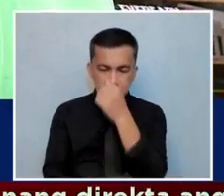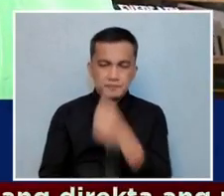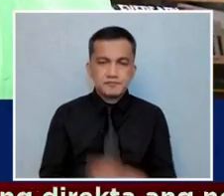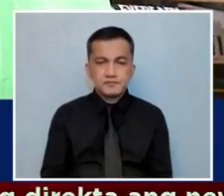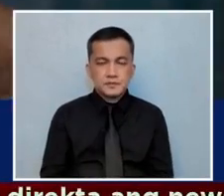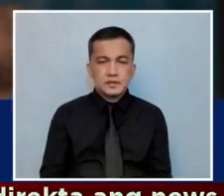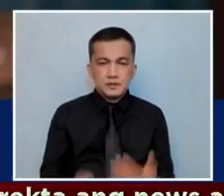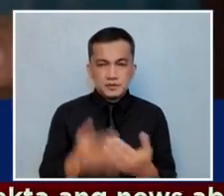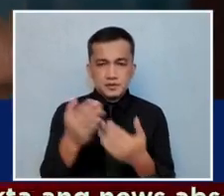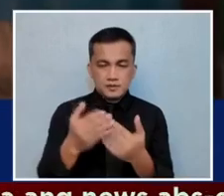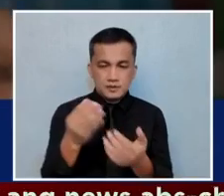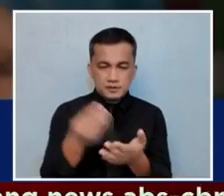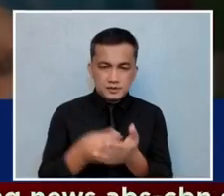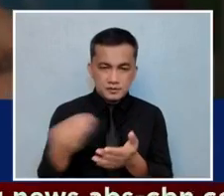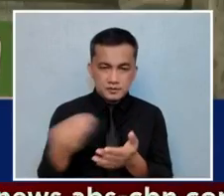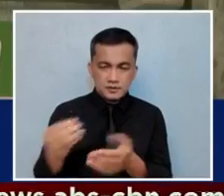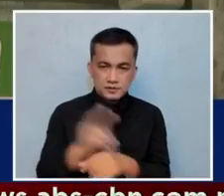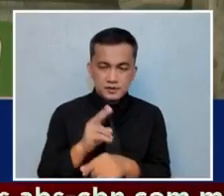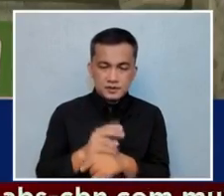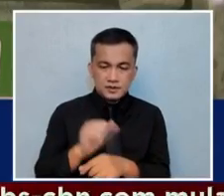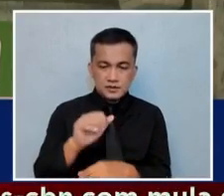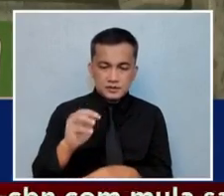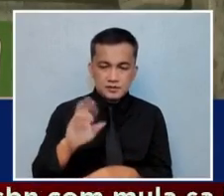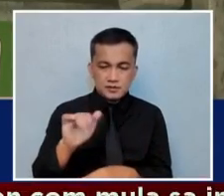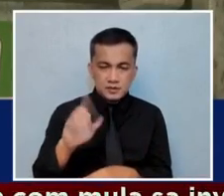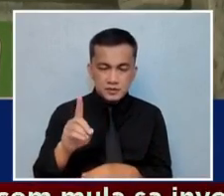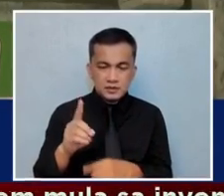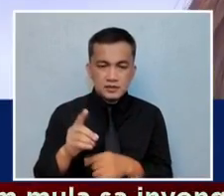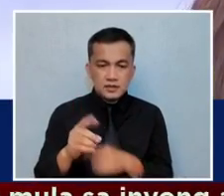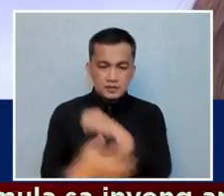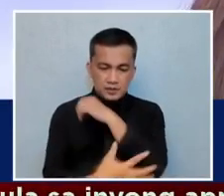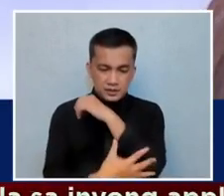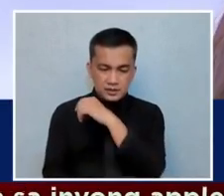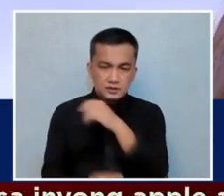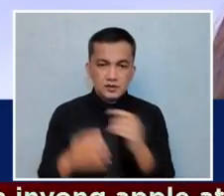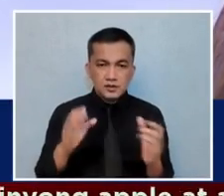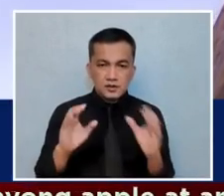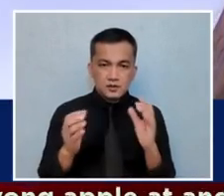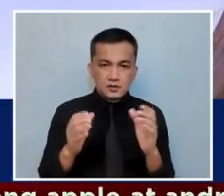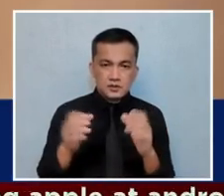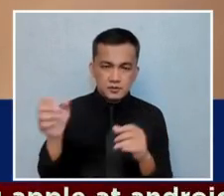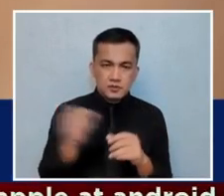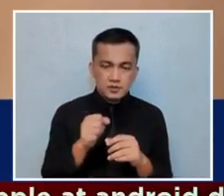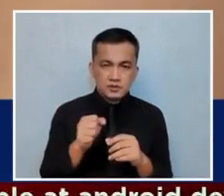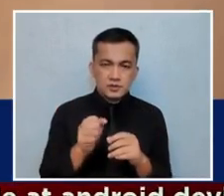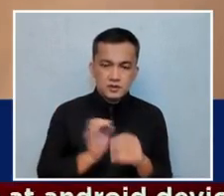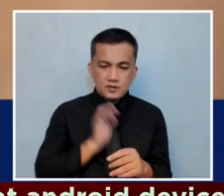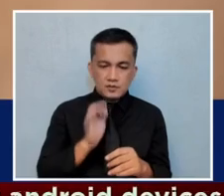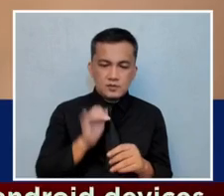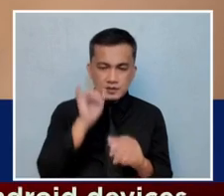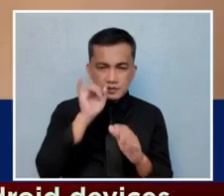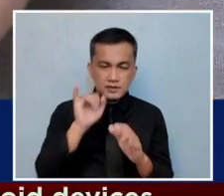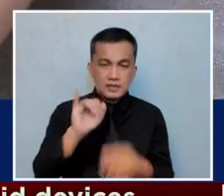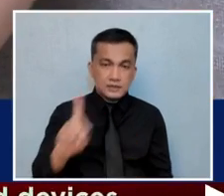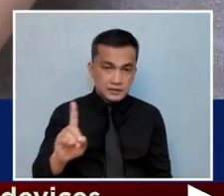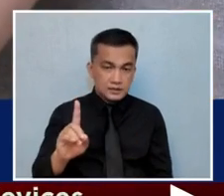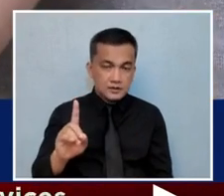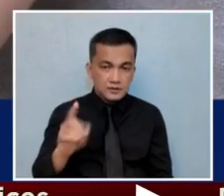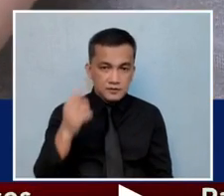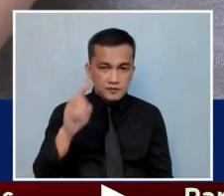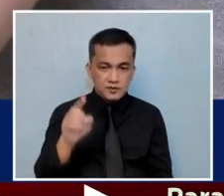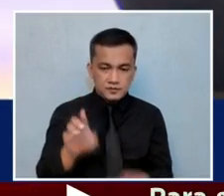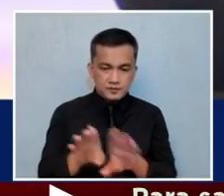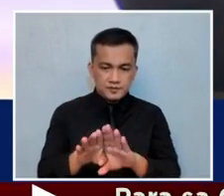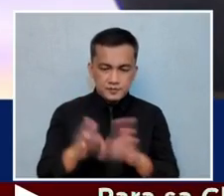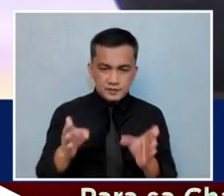kasi makabili at makagamit ng SIM card ang mga mahihirap kumpara sa pagkuha ng formal na identification o ID para magbukas ng